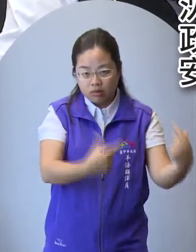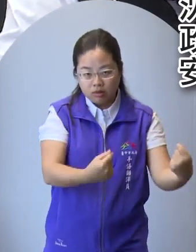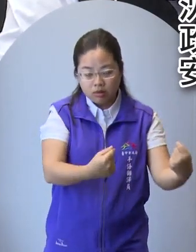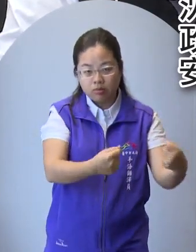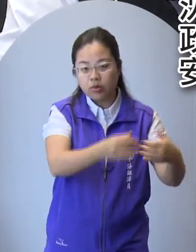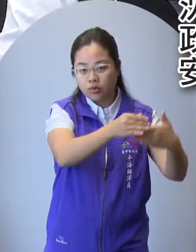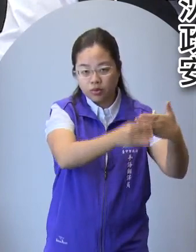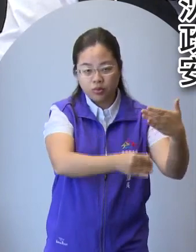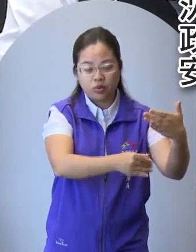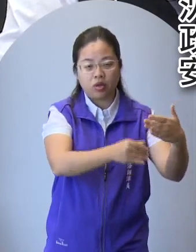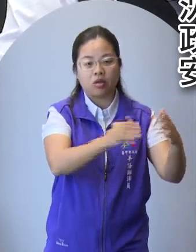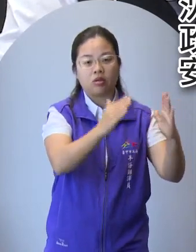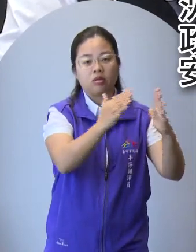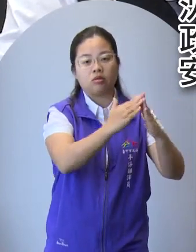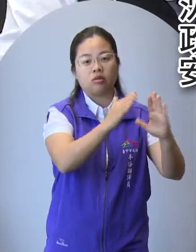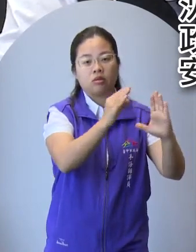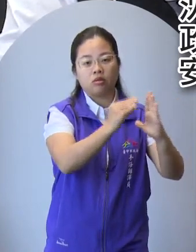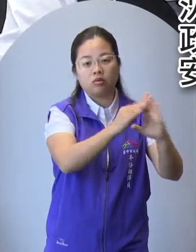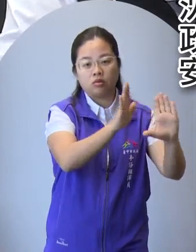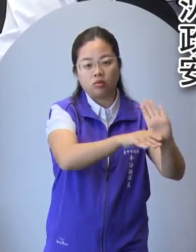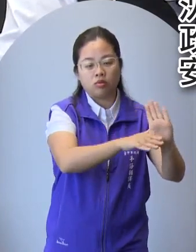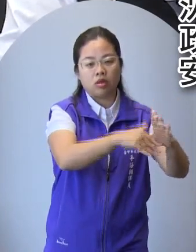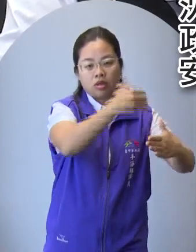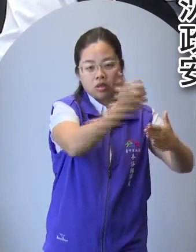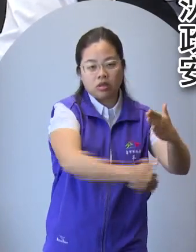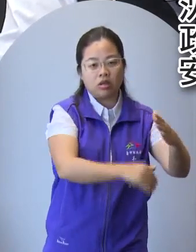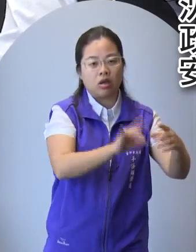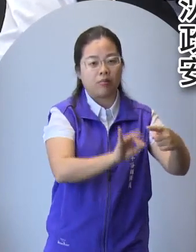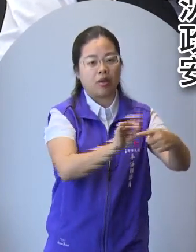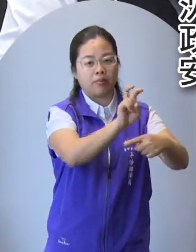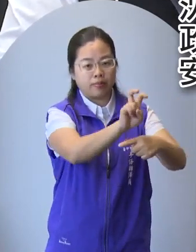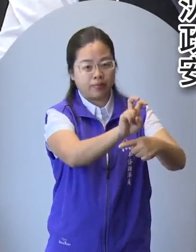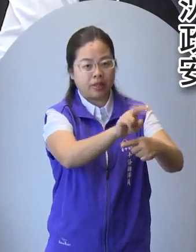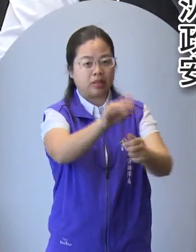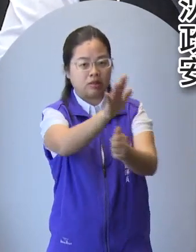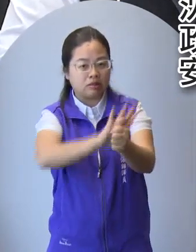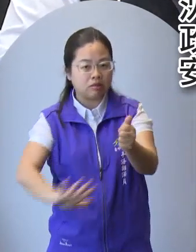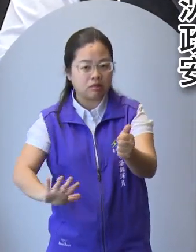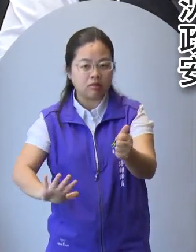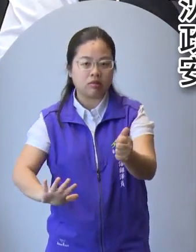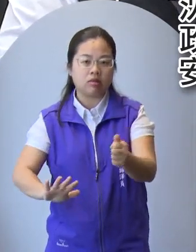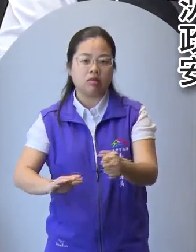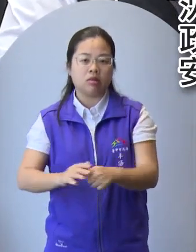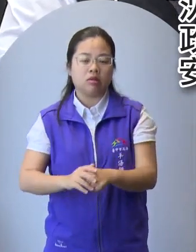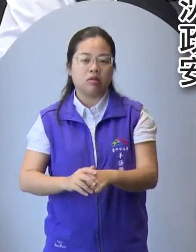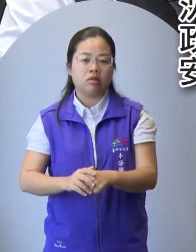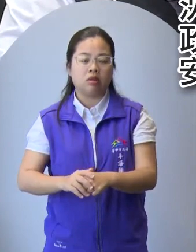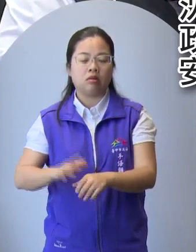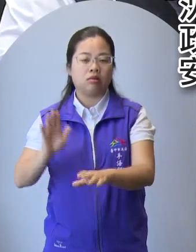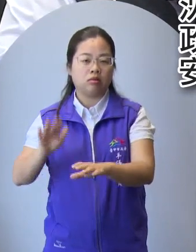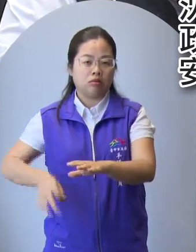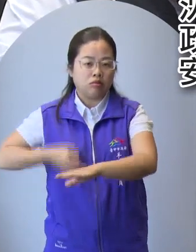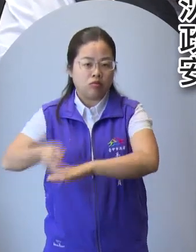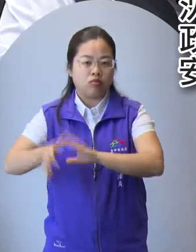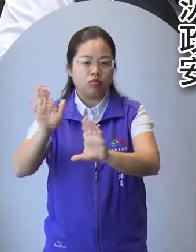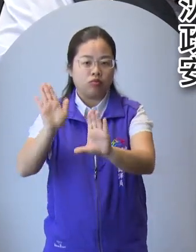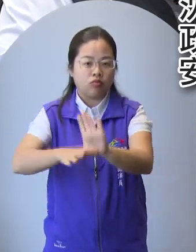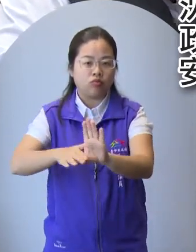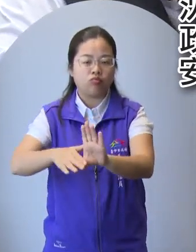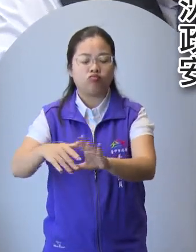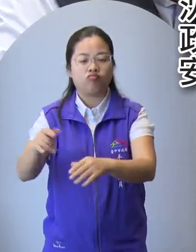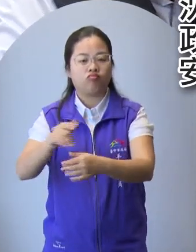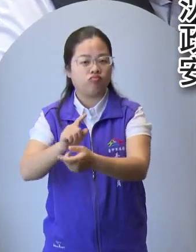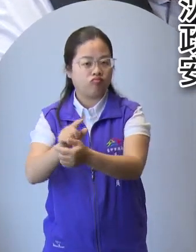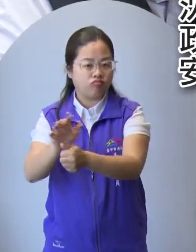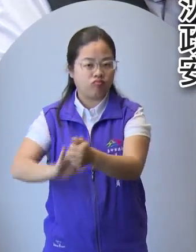所定的房屋税额减征20%这样的条文呢，会产生应纳税额以及适用税率的一个变